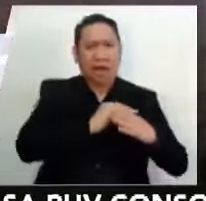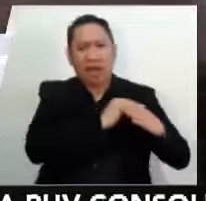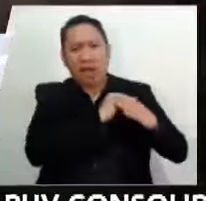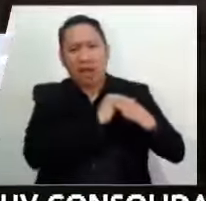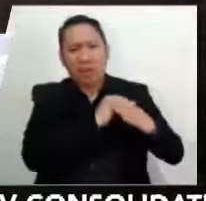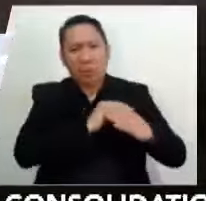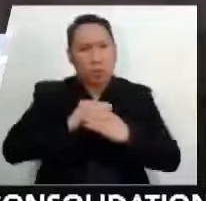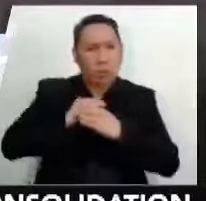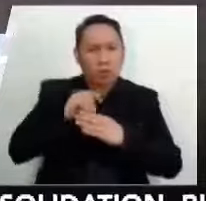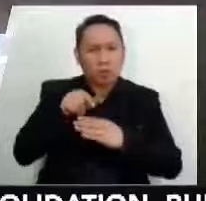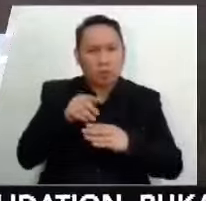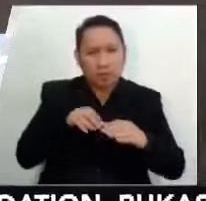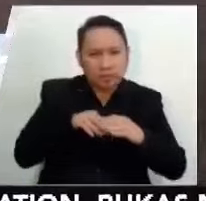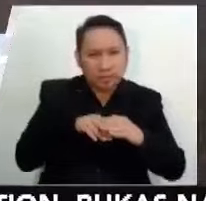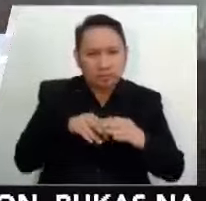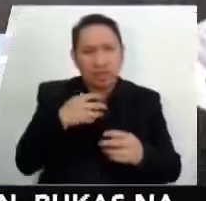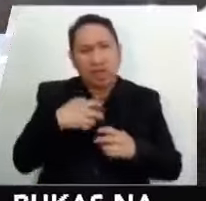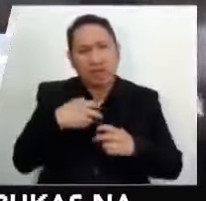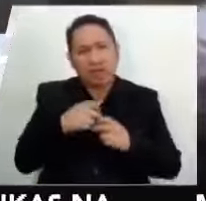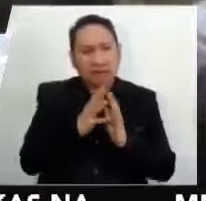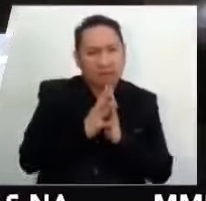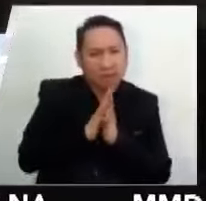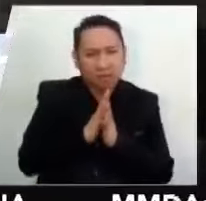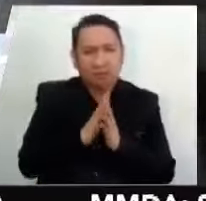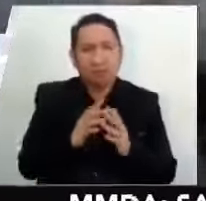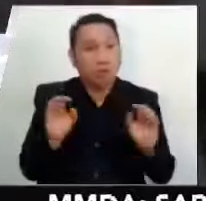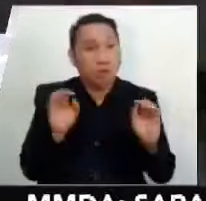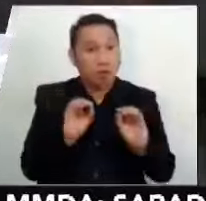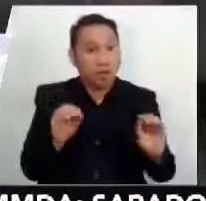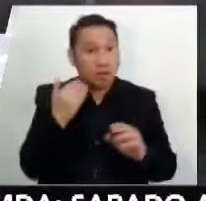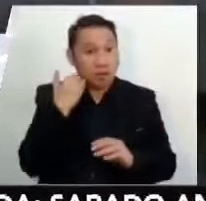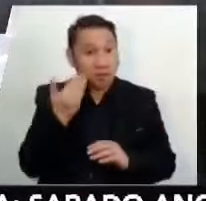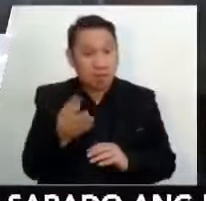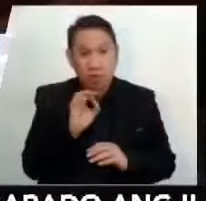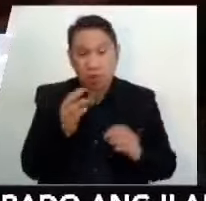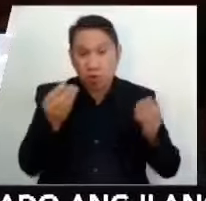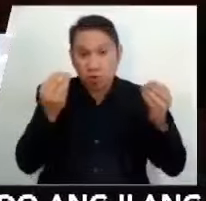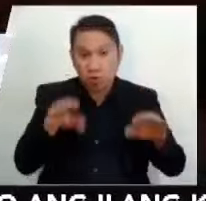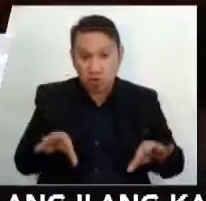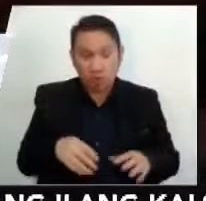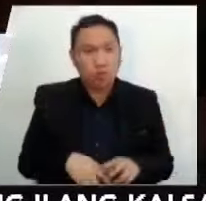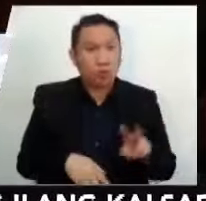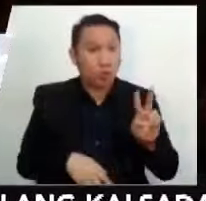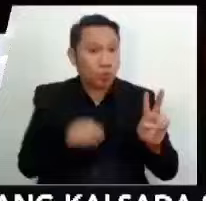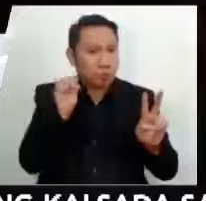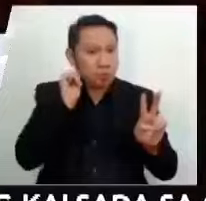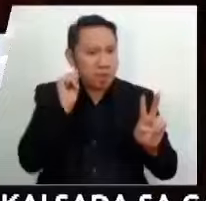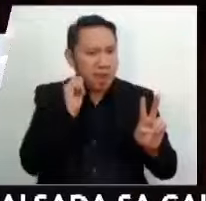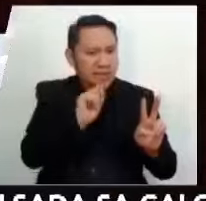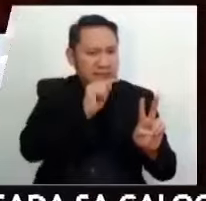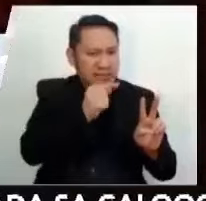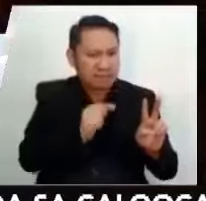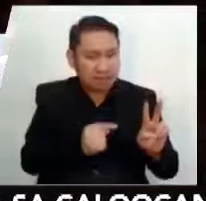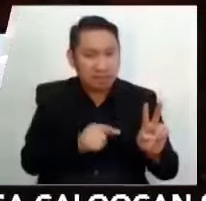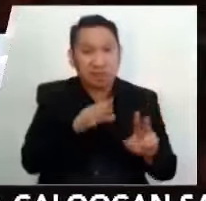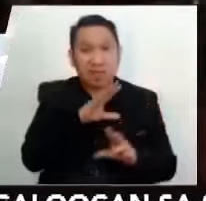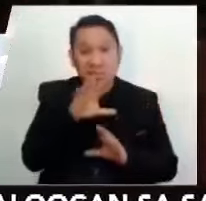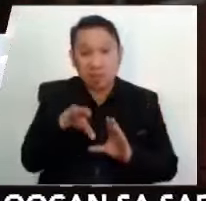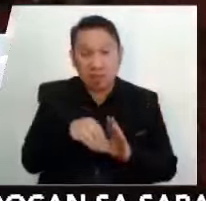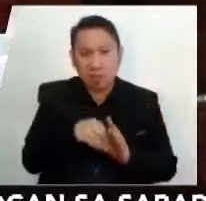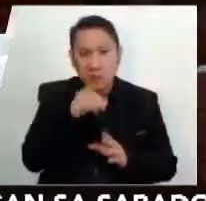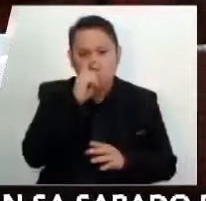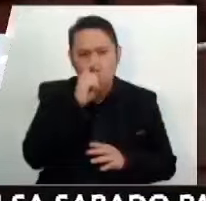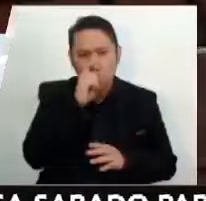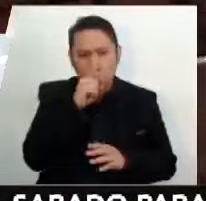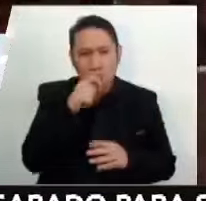namang napaulat na nawawala o namatay dalawang babae ang nasugatan kabilang ang isang senior citizen na nagtamo ng second degree